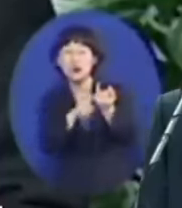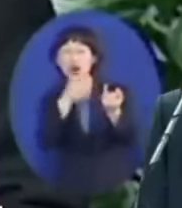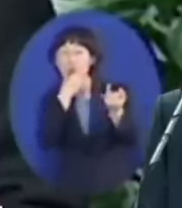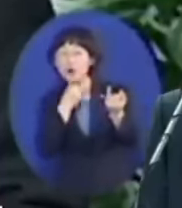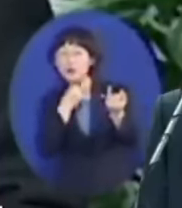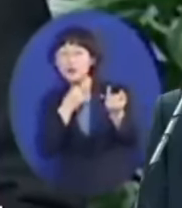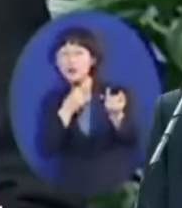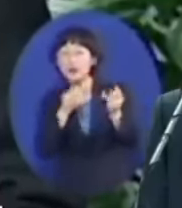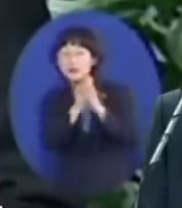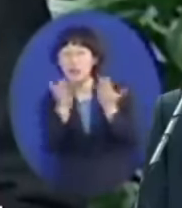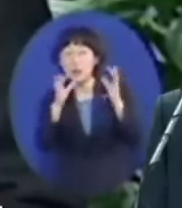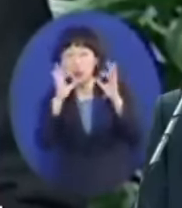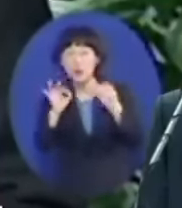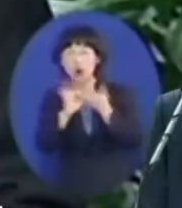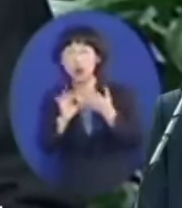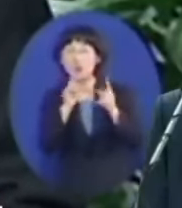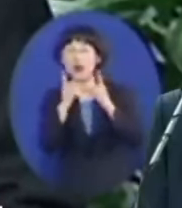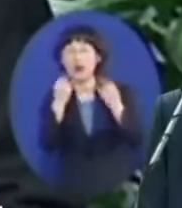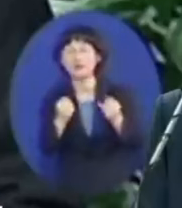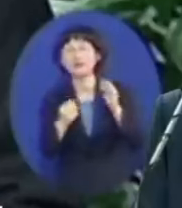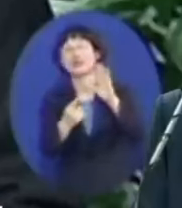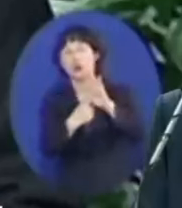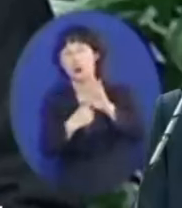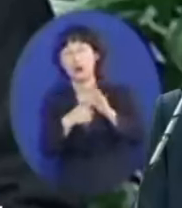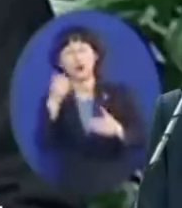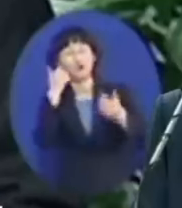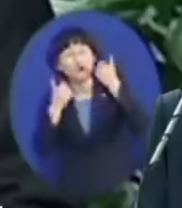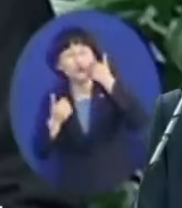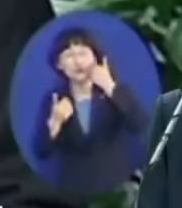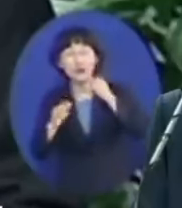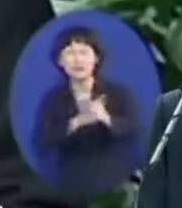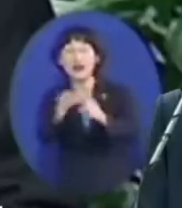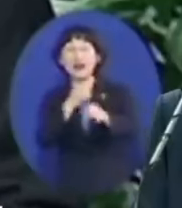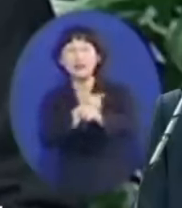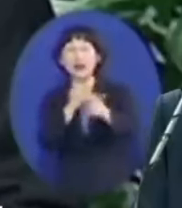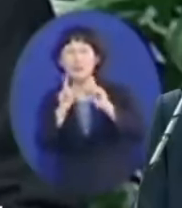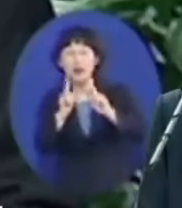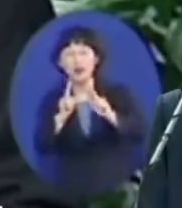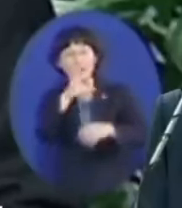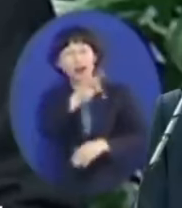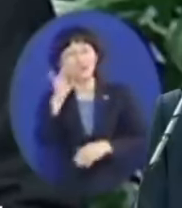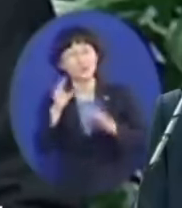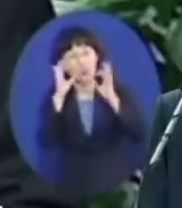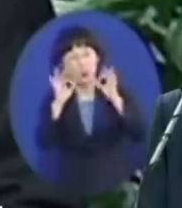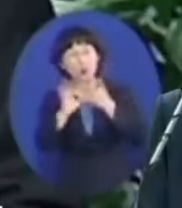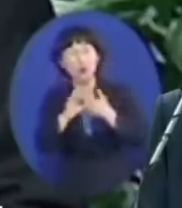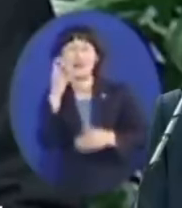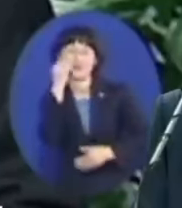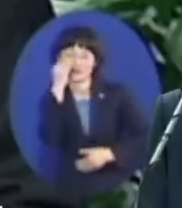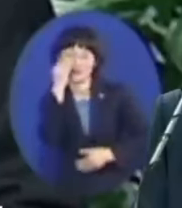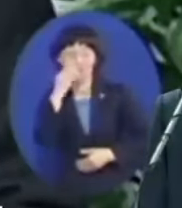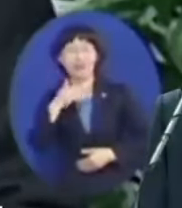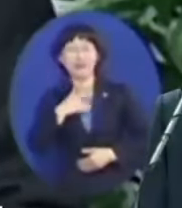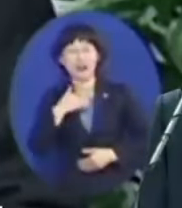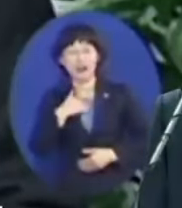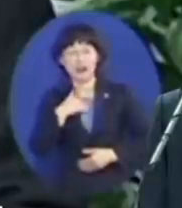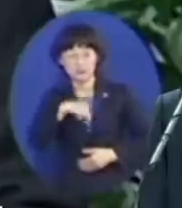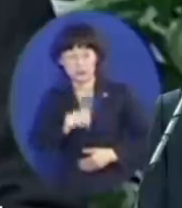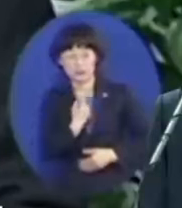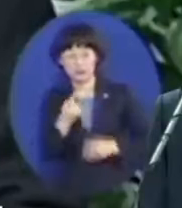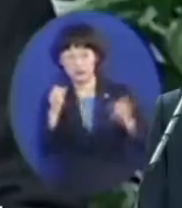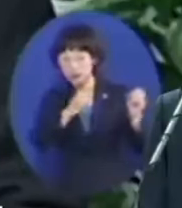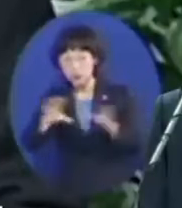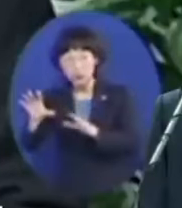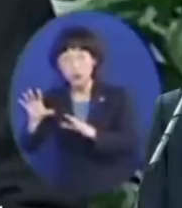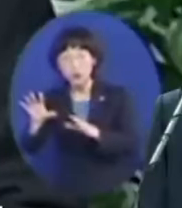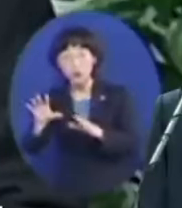말이 나옵니다. 누군가를 사랑한다는 그 가끔 참 신기해요. 나 자신을 송주리째 잃어버리고